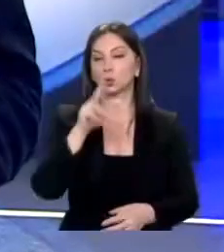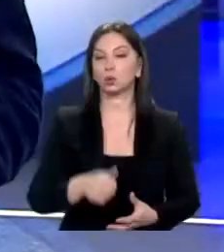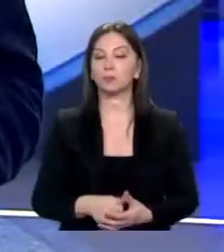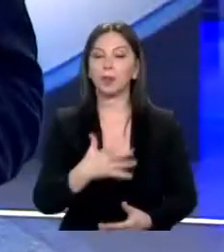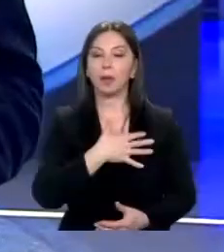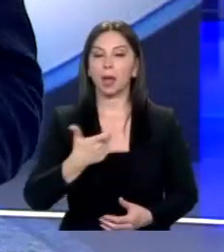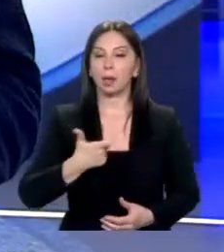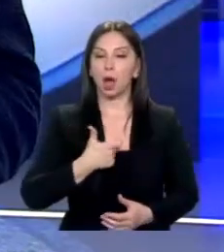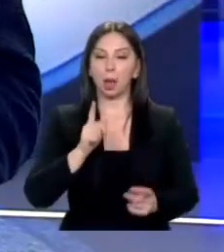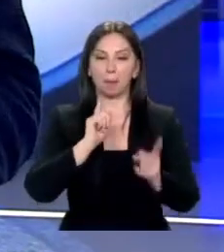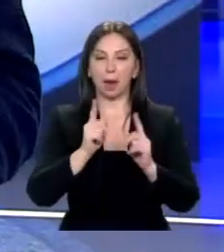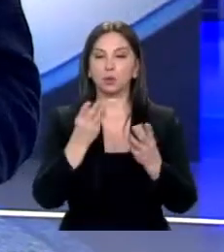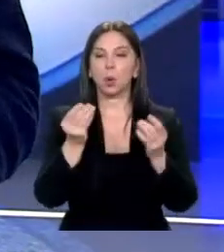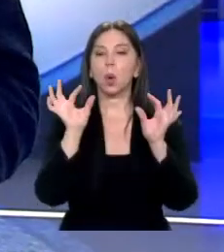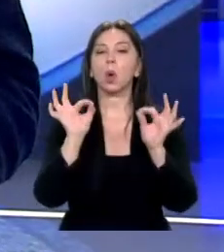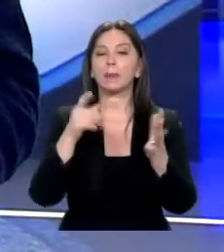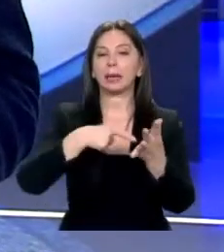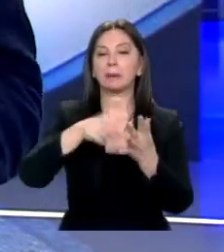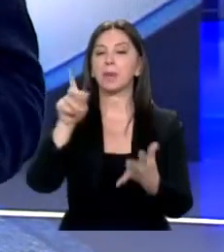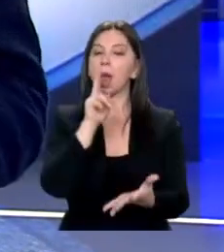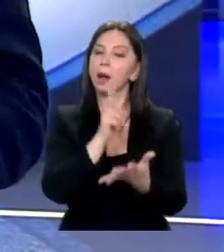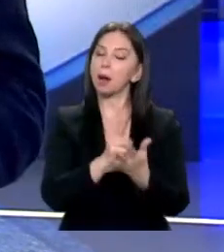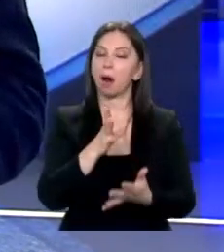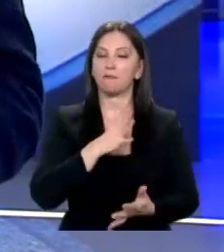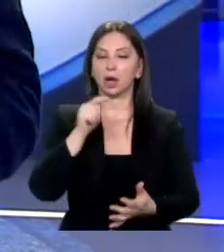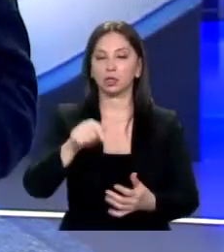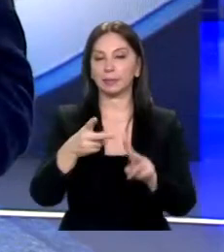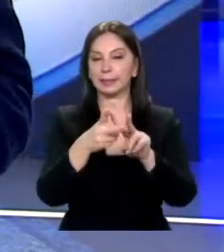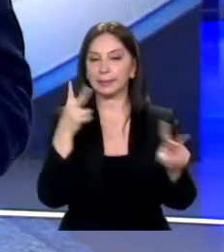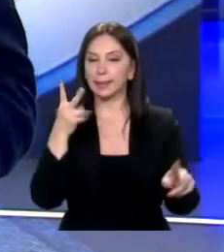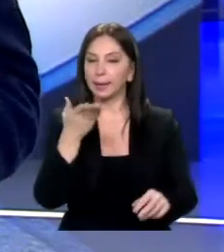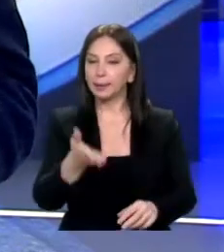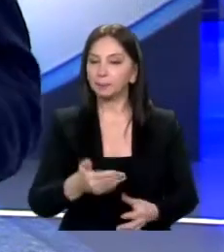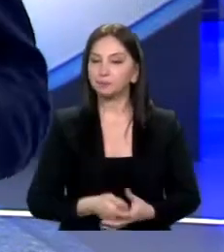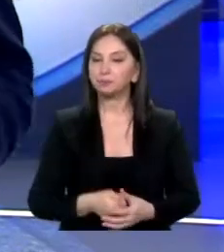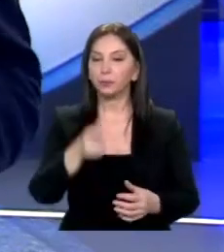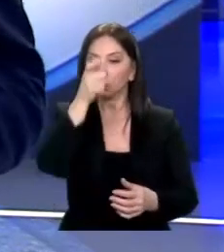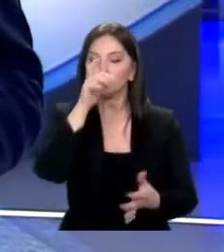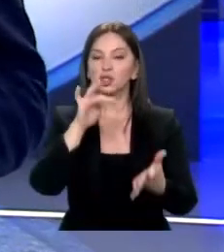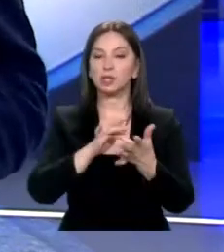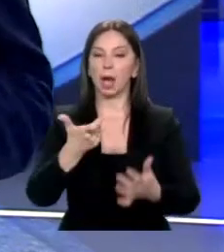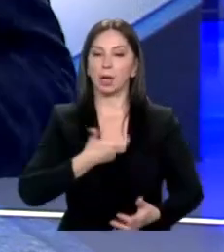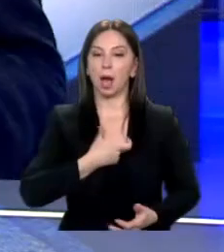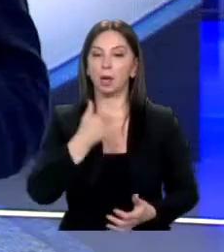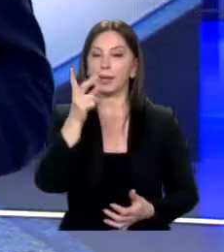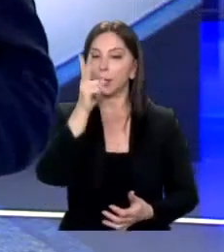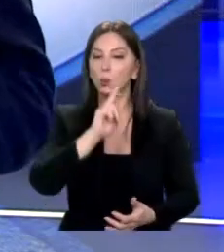Anayasa Mahkemesi'nin aldığı çok kritik bir iptal kararıyla devam ediyoruz sevgili seyirciler. Türk Ceza